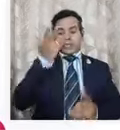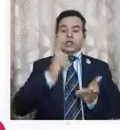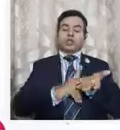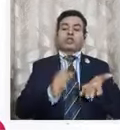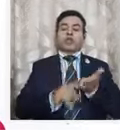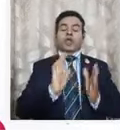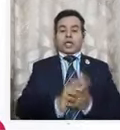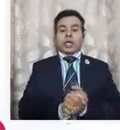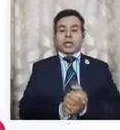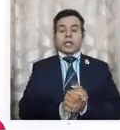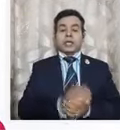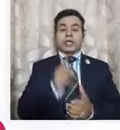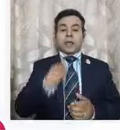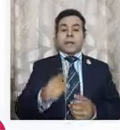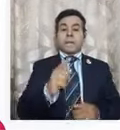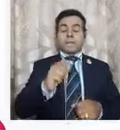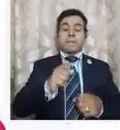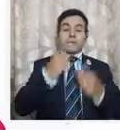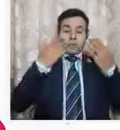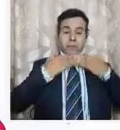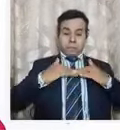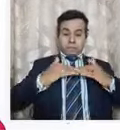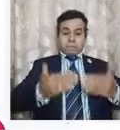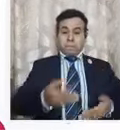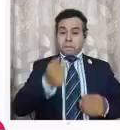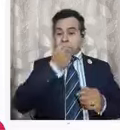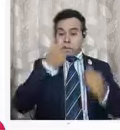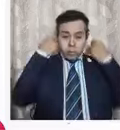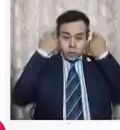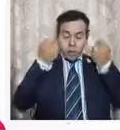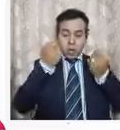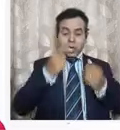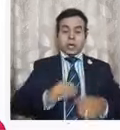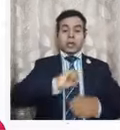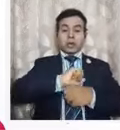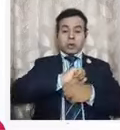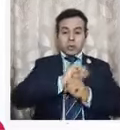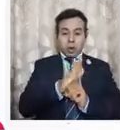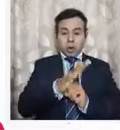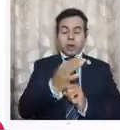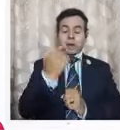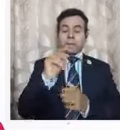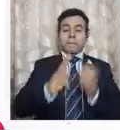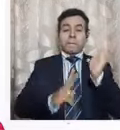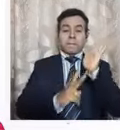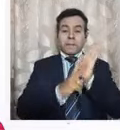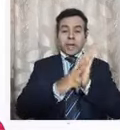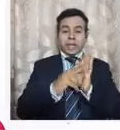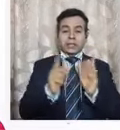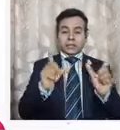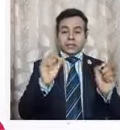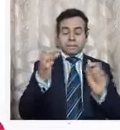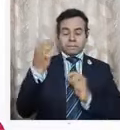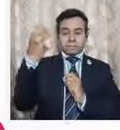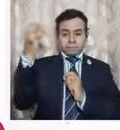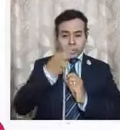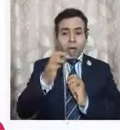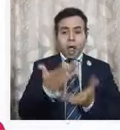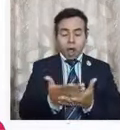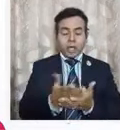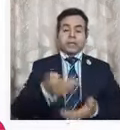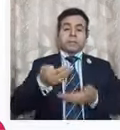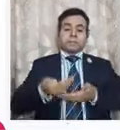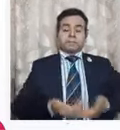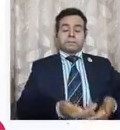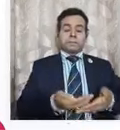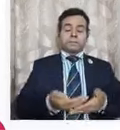সংবেদনশীল একটি গ্রুপ, যার উপর নির্ভর করছে ভবিষ্যৎ একটি প্রজন্ম। কাজে আমরা যেন সকলেই গর্ভবতী মাদের স্বাস্থ্যসেবার প্রতি